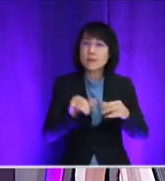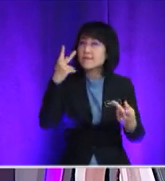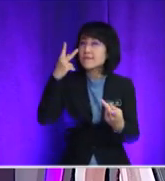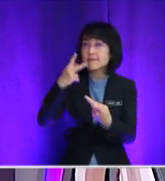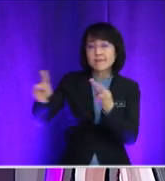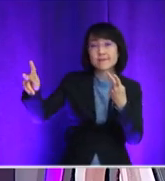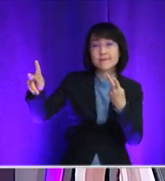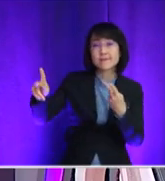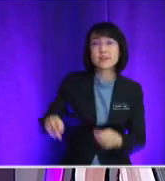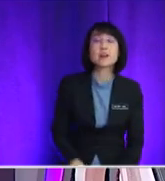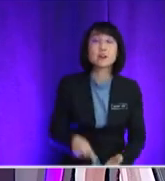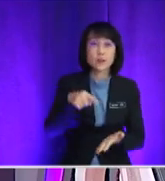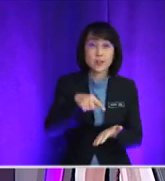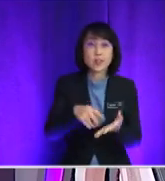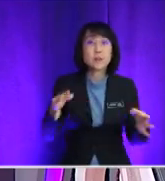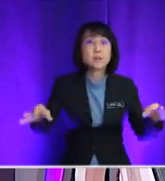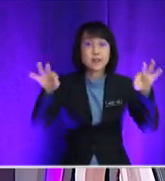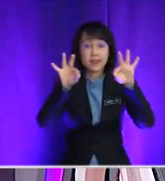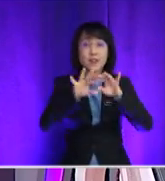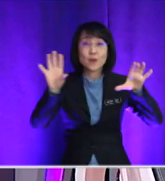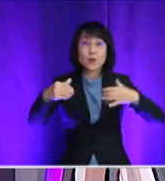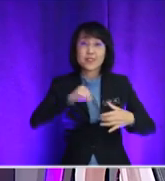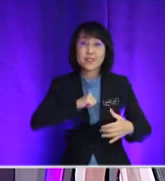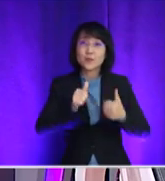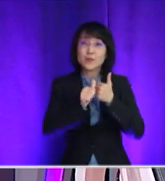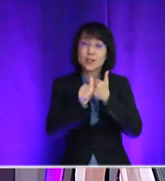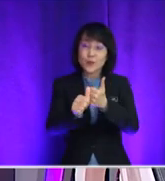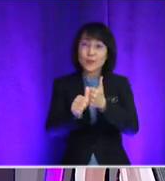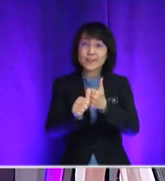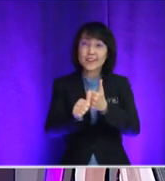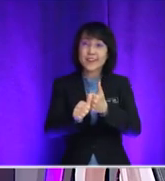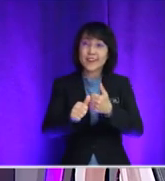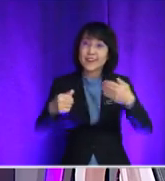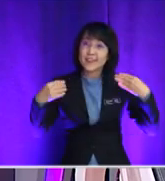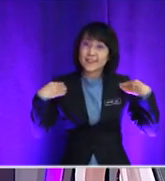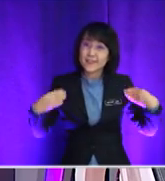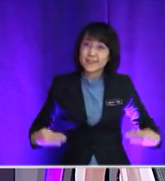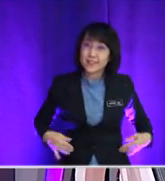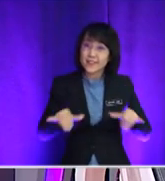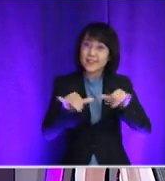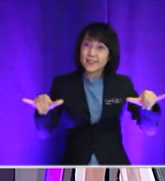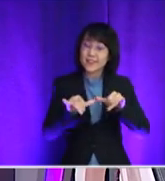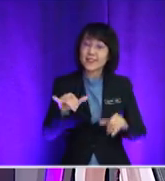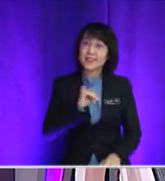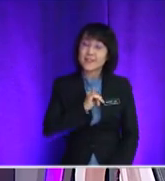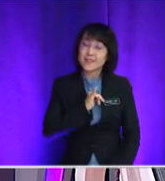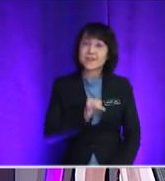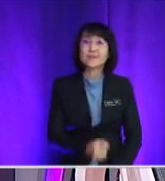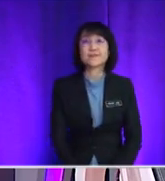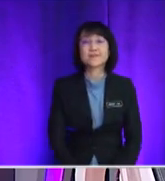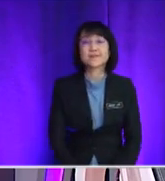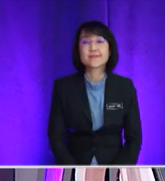itu penting belum ada lagi belum ada ukuran yang sesuai untuk saya contohnya